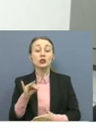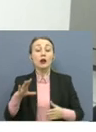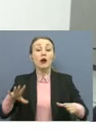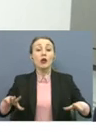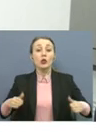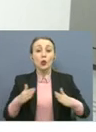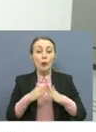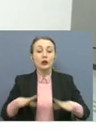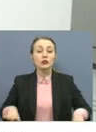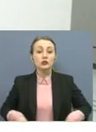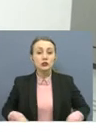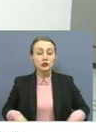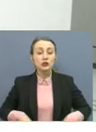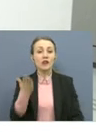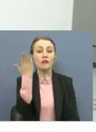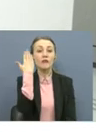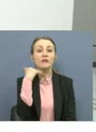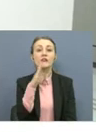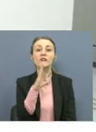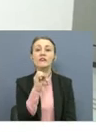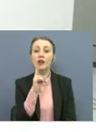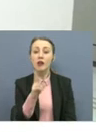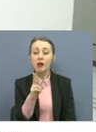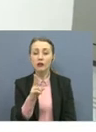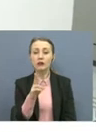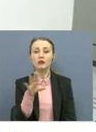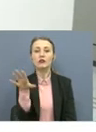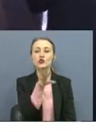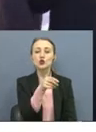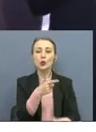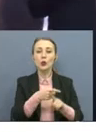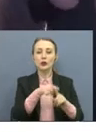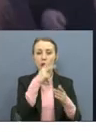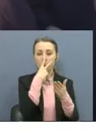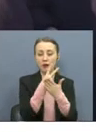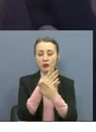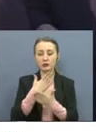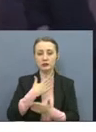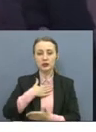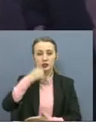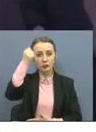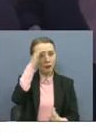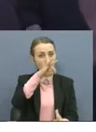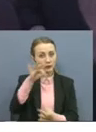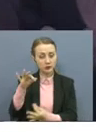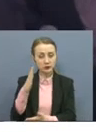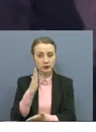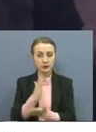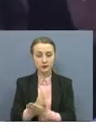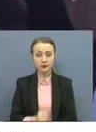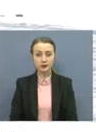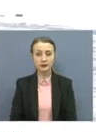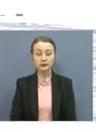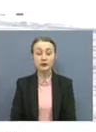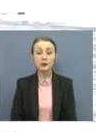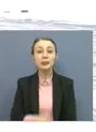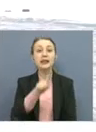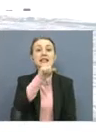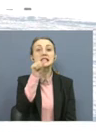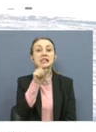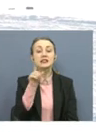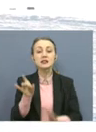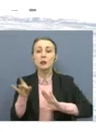жылдарынан бастап Ақмола өңірінен табыла бастаған жәдігерлер де қойылған. Зеренді ауданына жасаған сапары барысында облыс әкімі Ермек